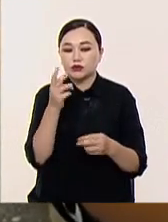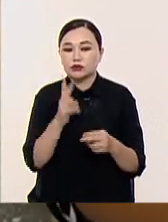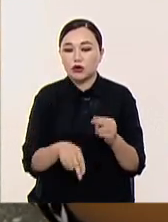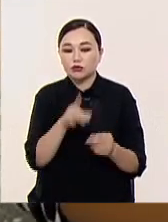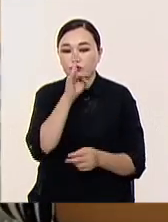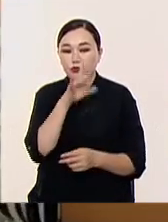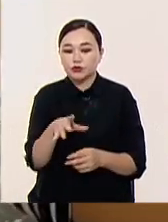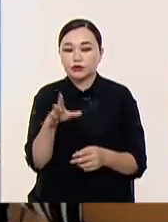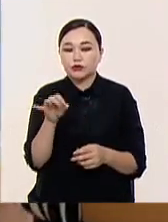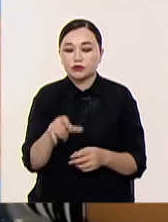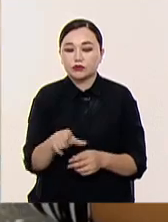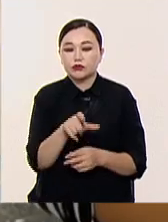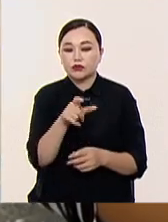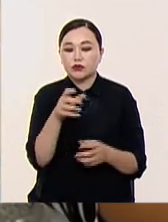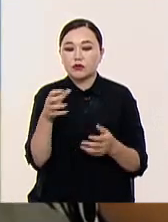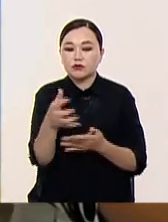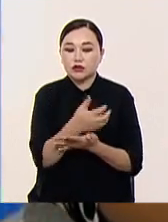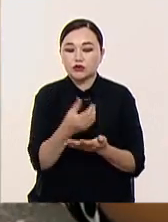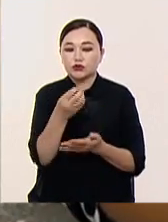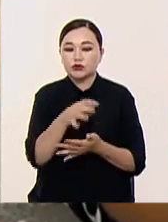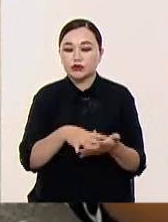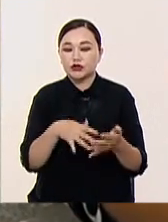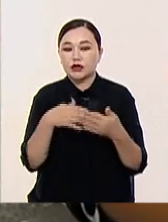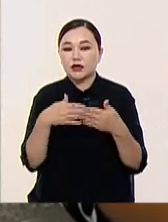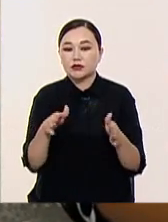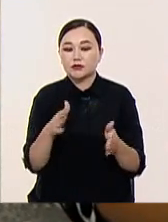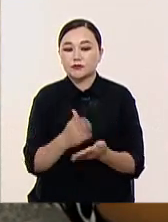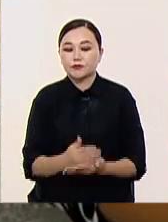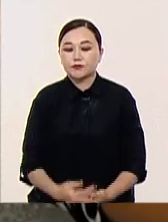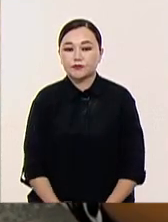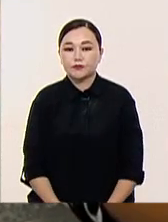аяқталмайды. Жылу жинау пункттері әлі де ашық болады.